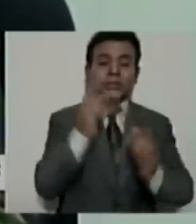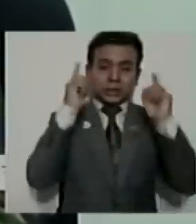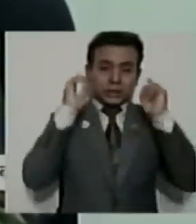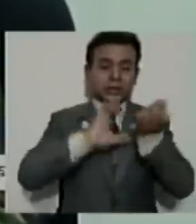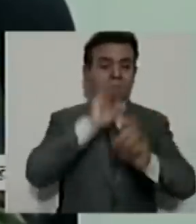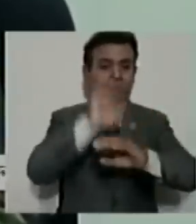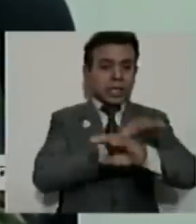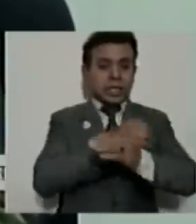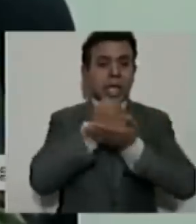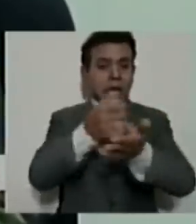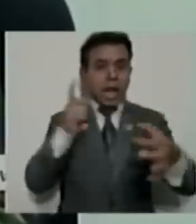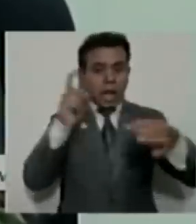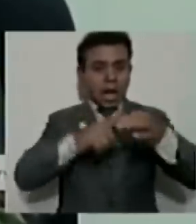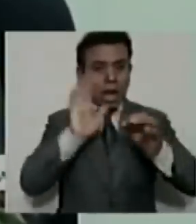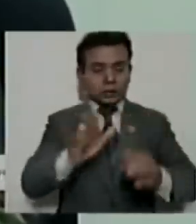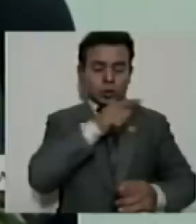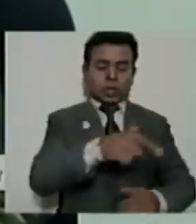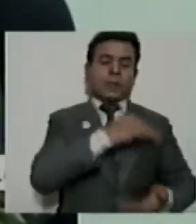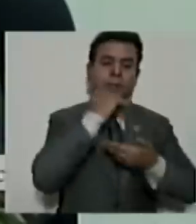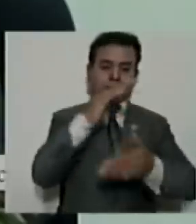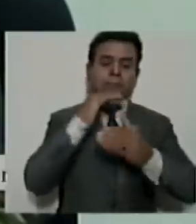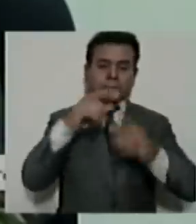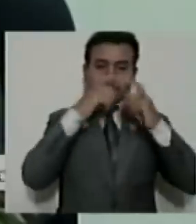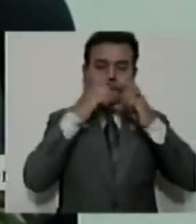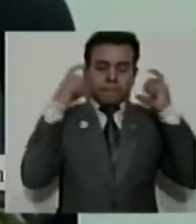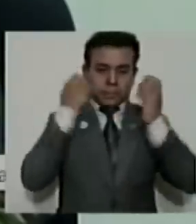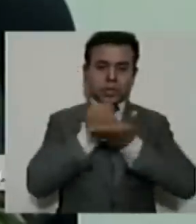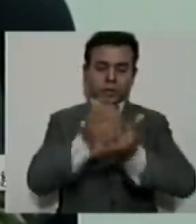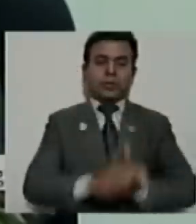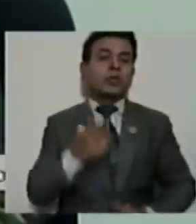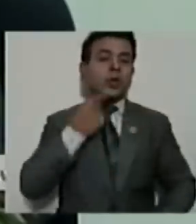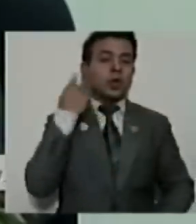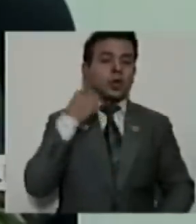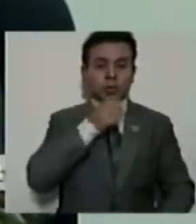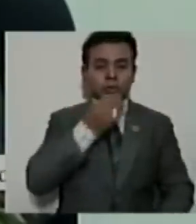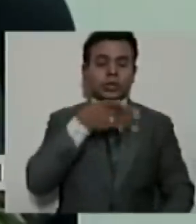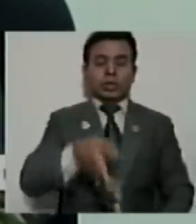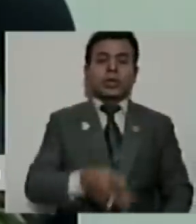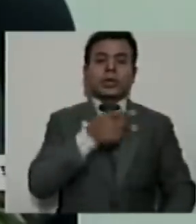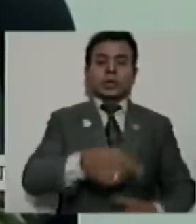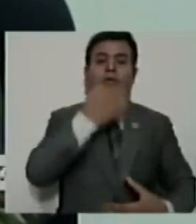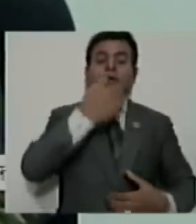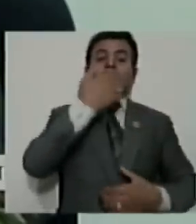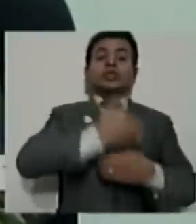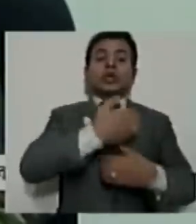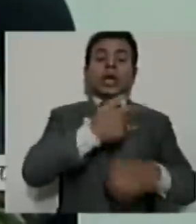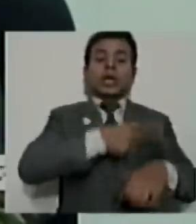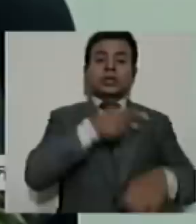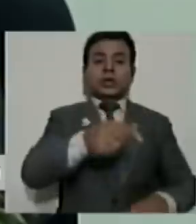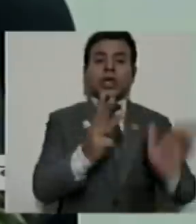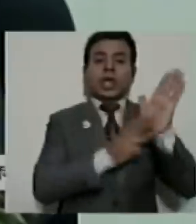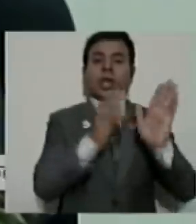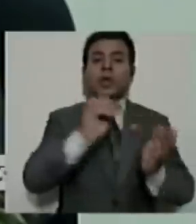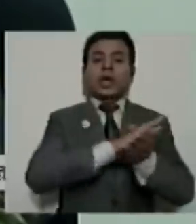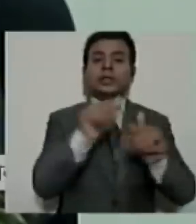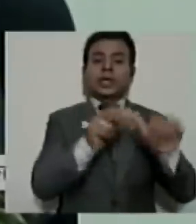গ্লোভস সংক্রান্ত একটি বিষয় এবং সেটা পরিষ্কার করেছিলাম যে যেই গ্লোভসটা প্রেরণ করা হয়েছে সেটা আমাদের CMSD দেওয়া